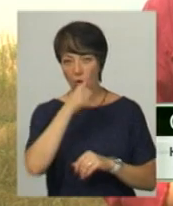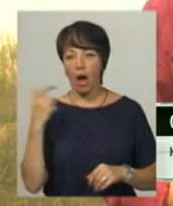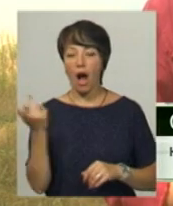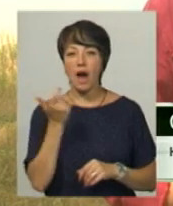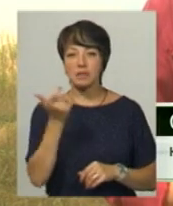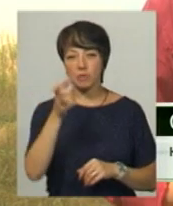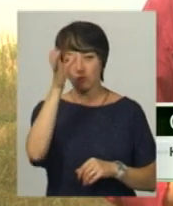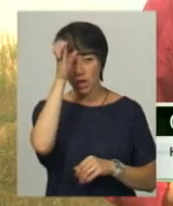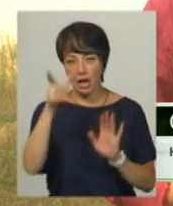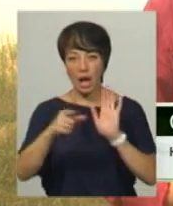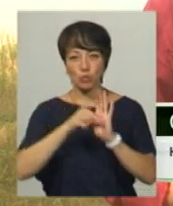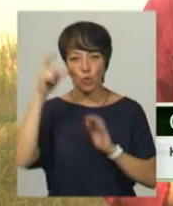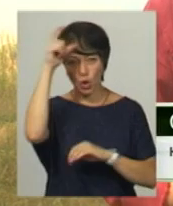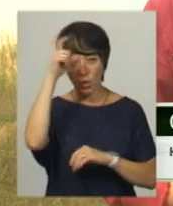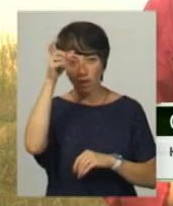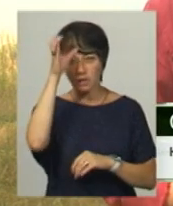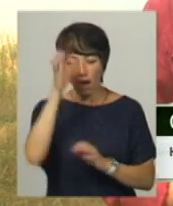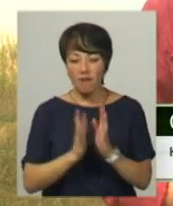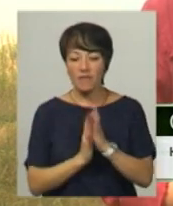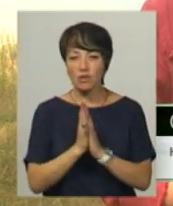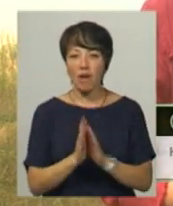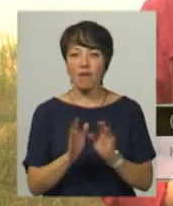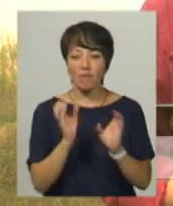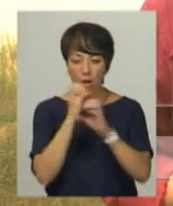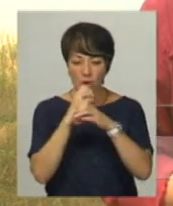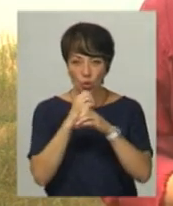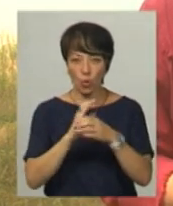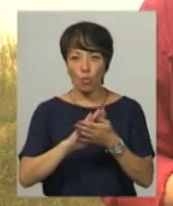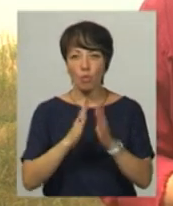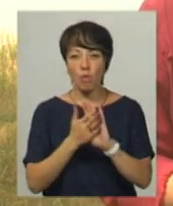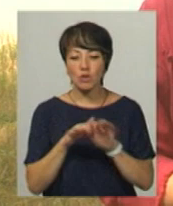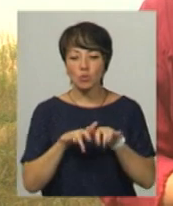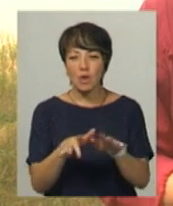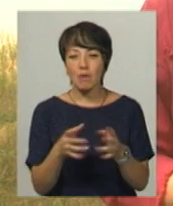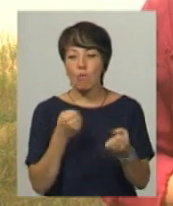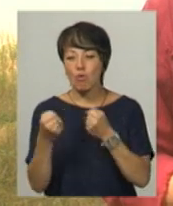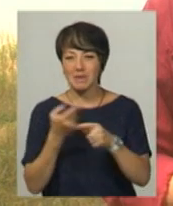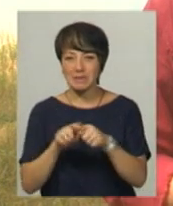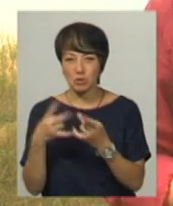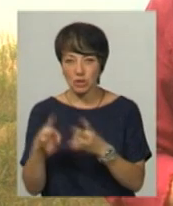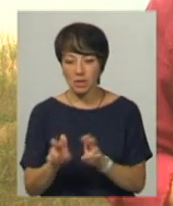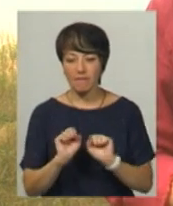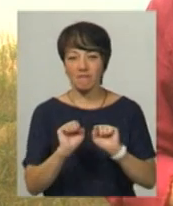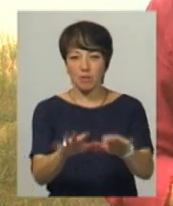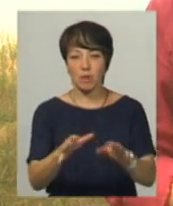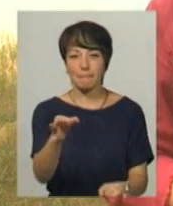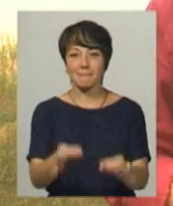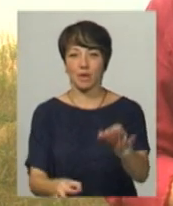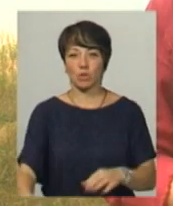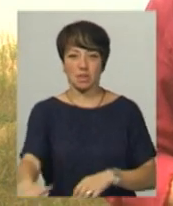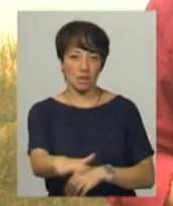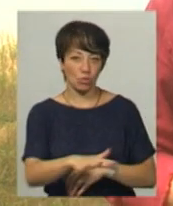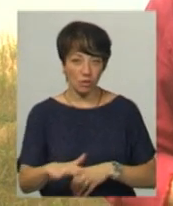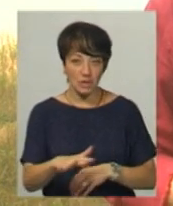турецькими науковцями виростили в лабораторних умовах мураху-жука для боротьби з короїдом та випустили його у природне